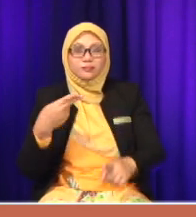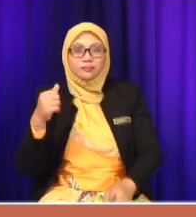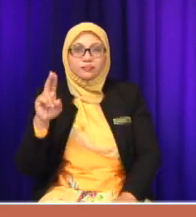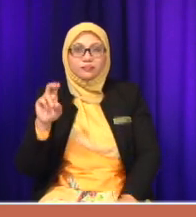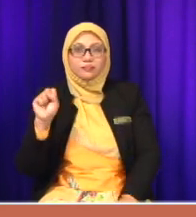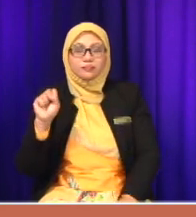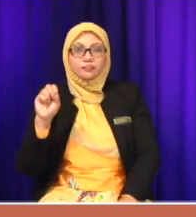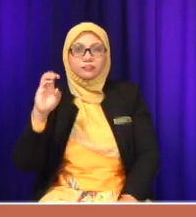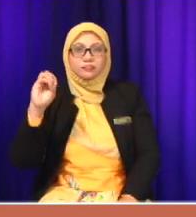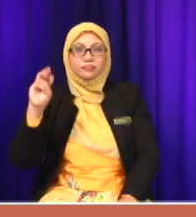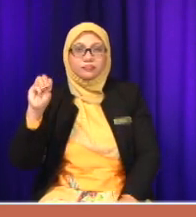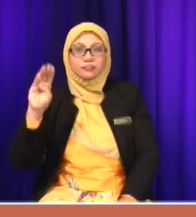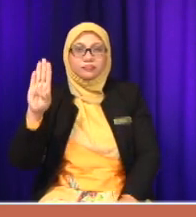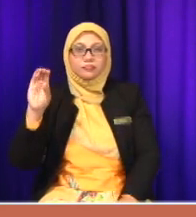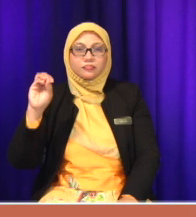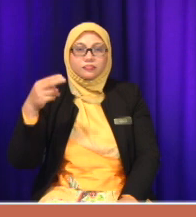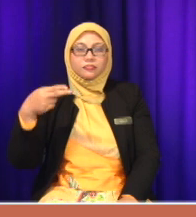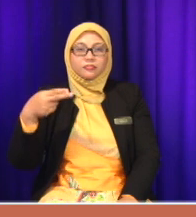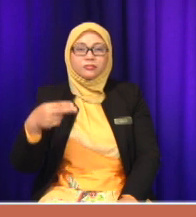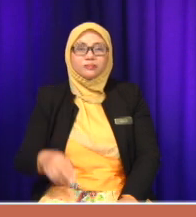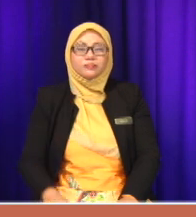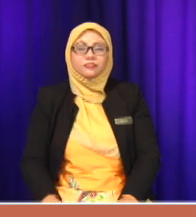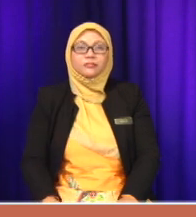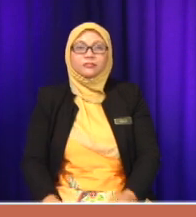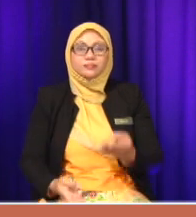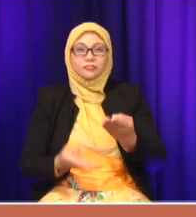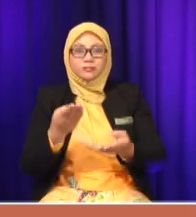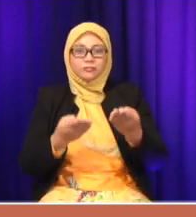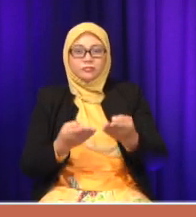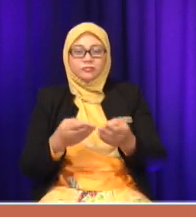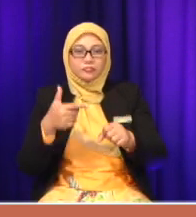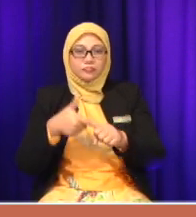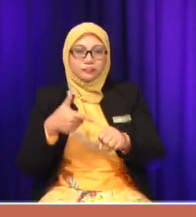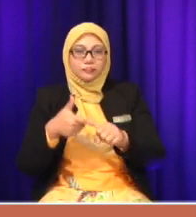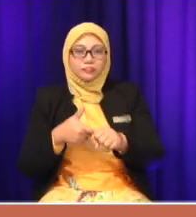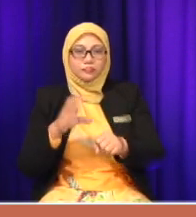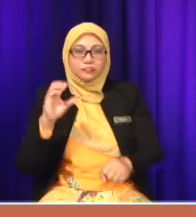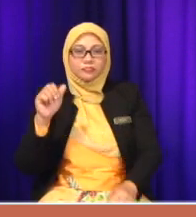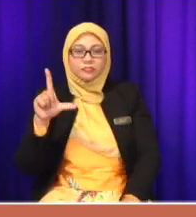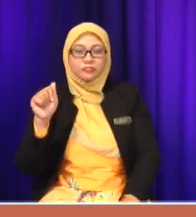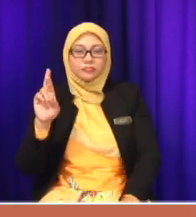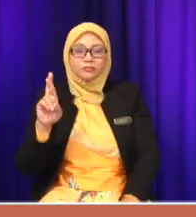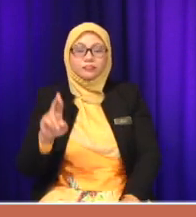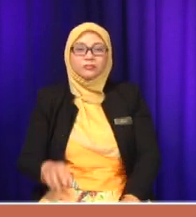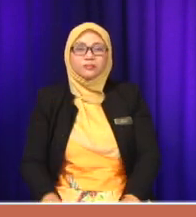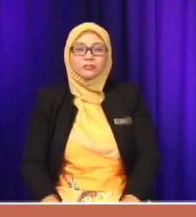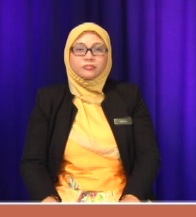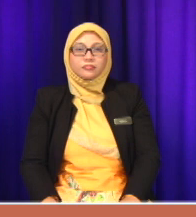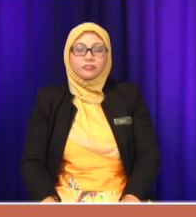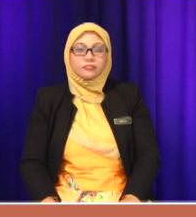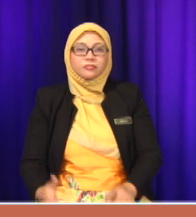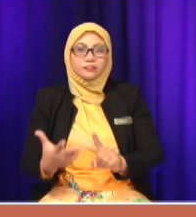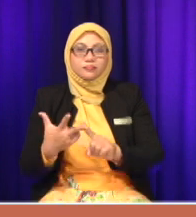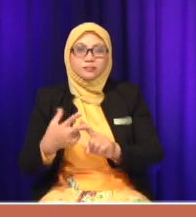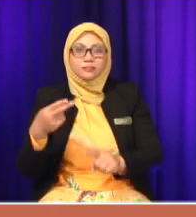omboh dan Periksa juga pada lubang silinder apa yang berlaku mungkin lubang silinder bercalah yang ketiga kehausan gelang omboh jadi